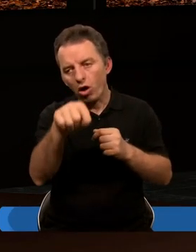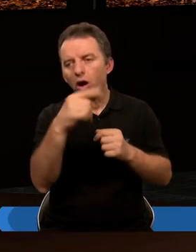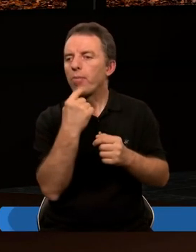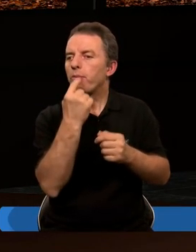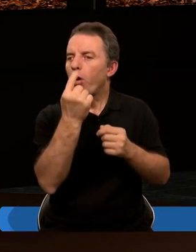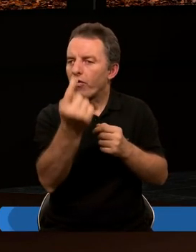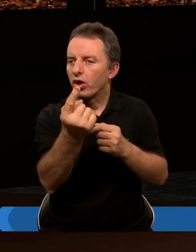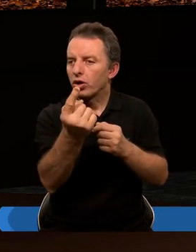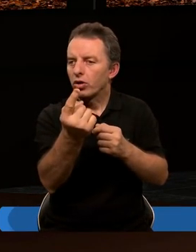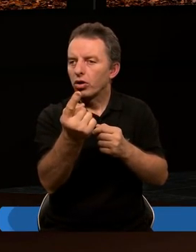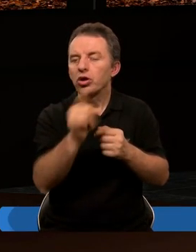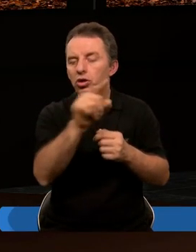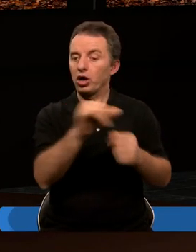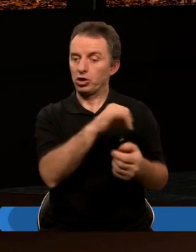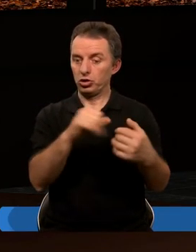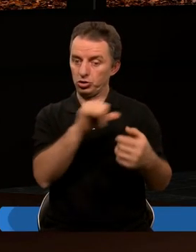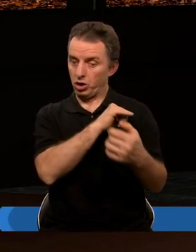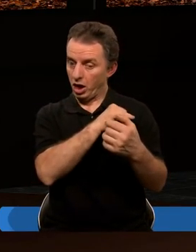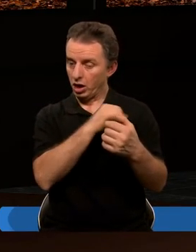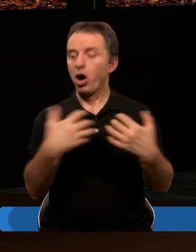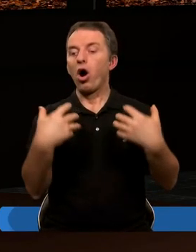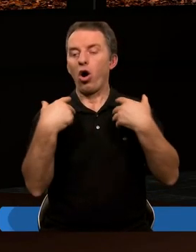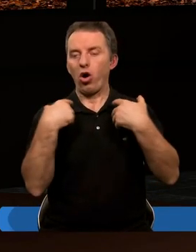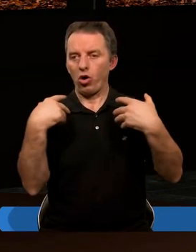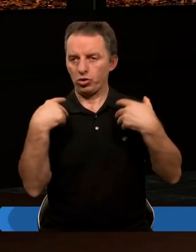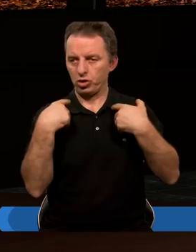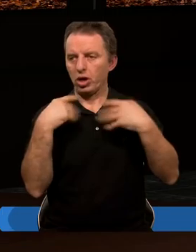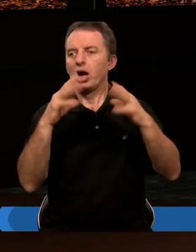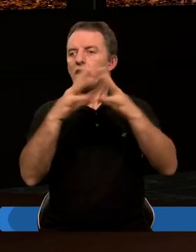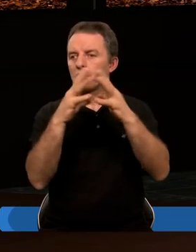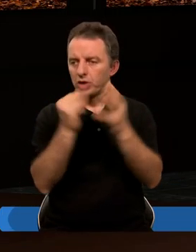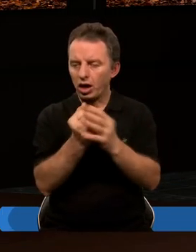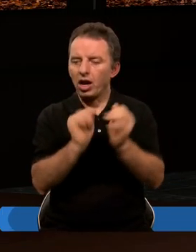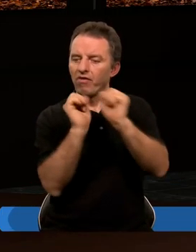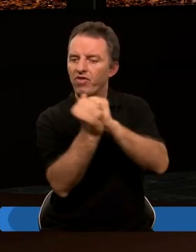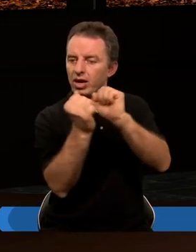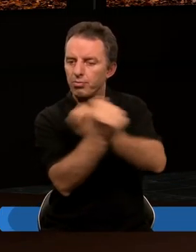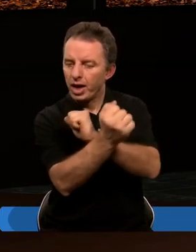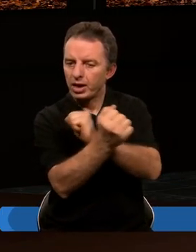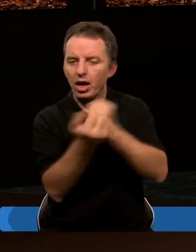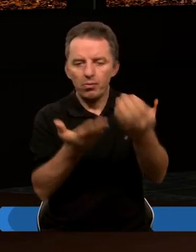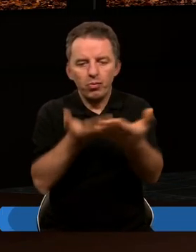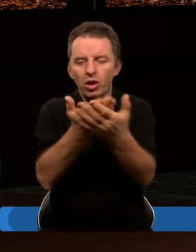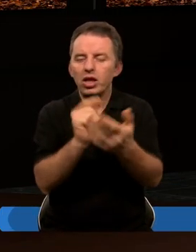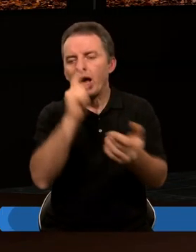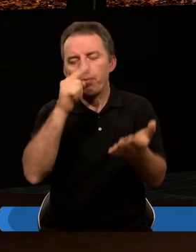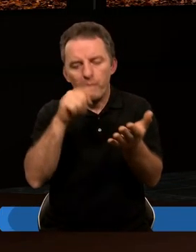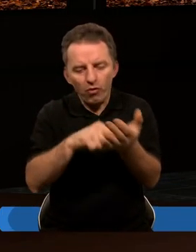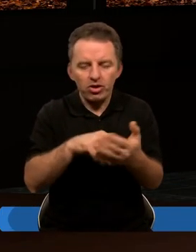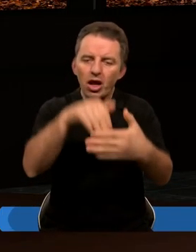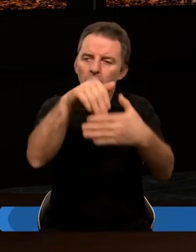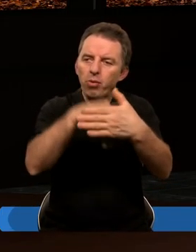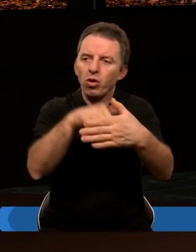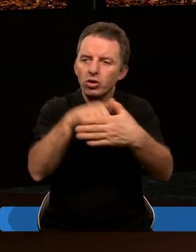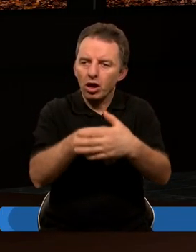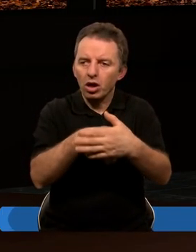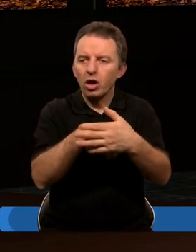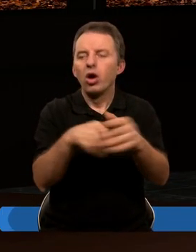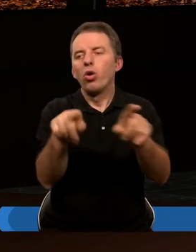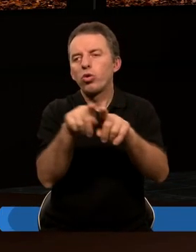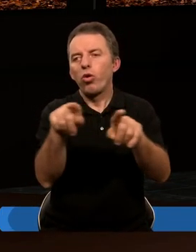powiedział, że grzech ożył, to znaczy, bo ten zakon wymieniał mu, jak powinien postępować, a